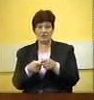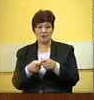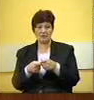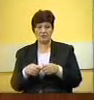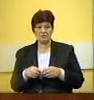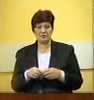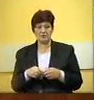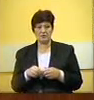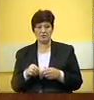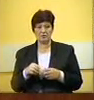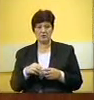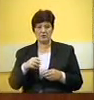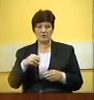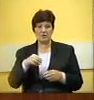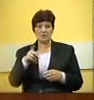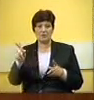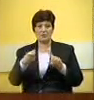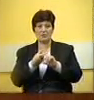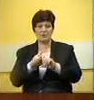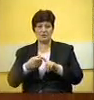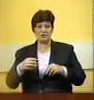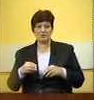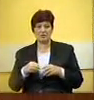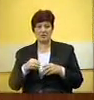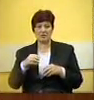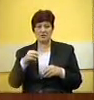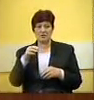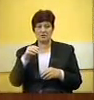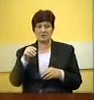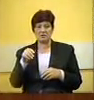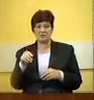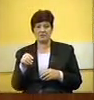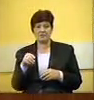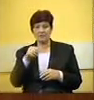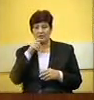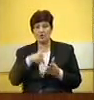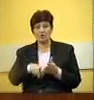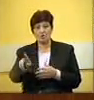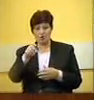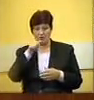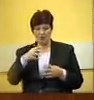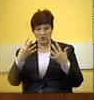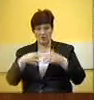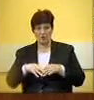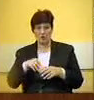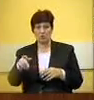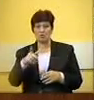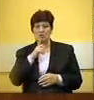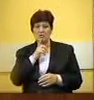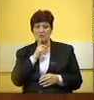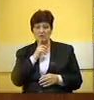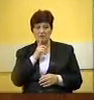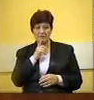organizovanja i povezivanja, da kažem, tih tokova u vodoprivredi. To zahteva sigurno